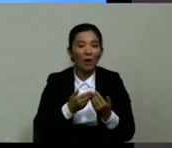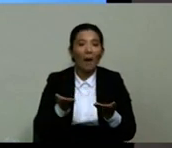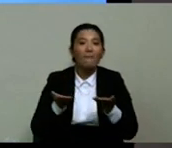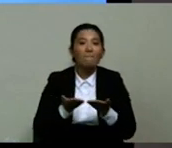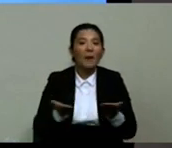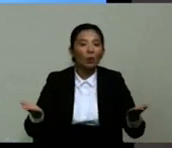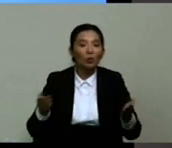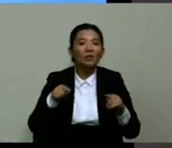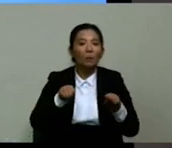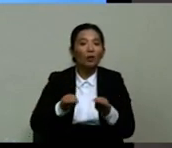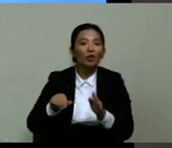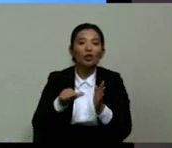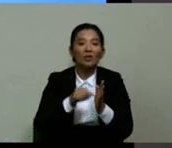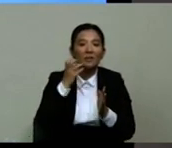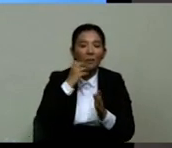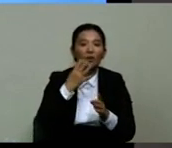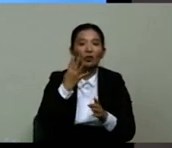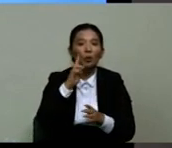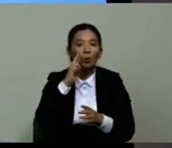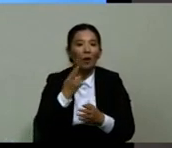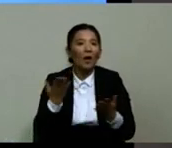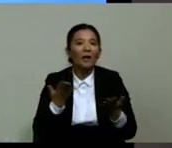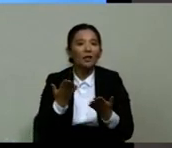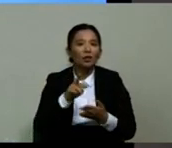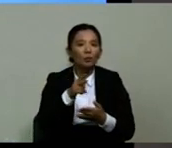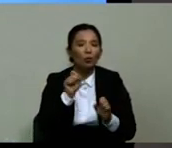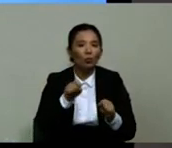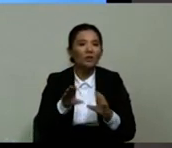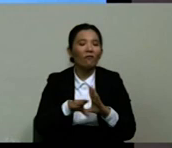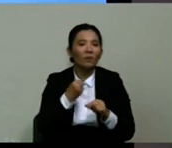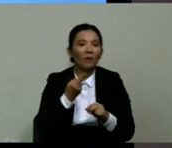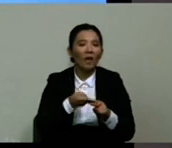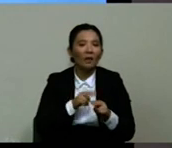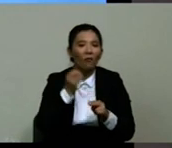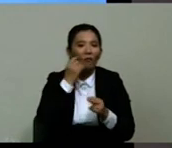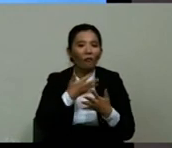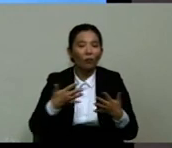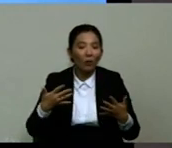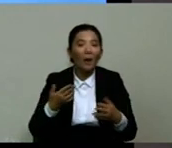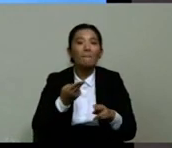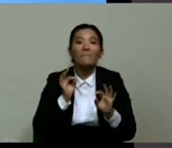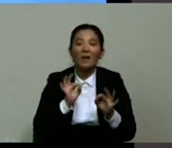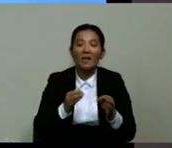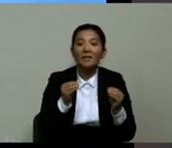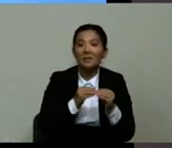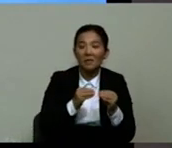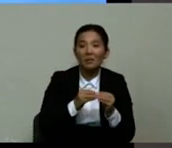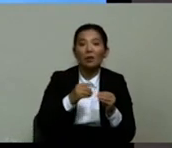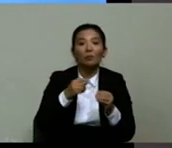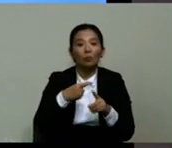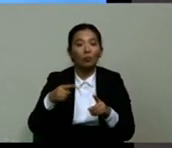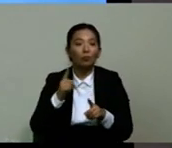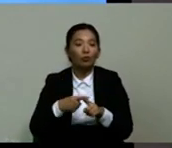лежат 6 яблок, 4 груши. Сколькими способами мы можем выбрать фрукт? Правильно, 10. 6 плюс 4